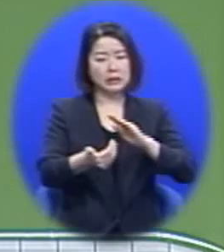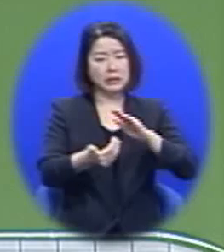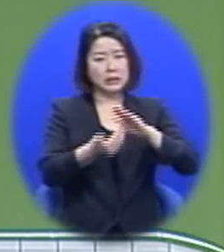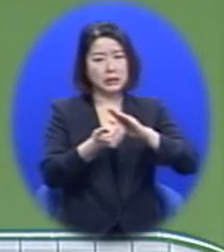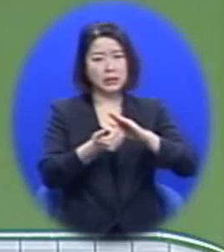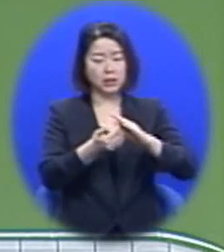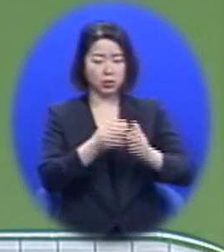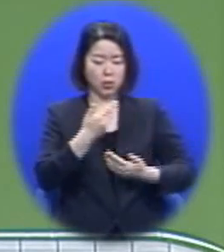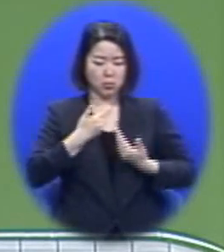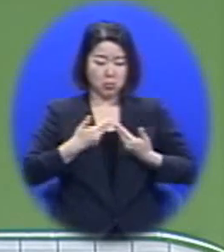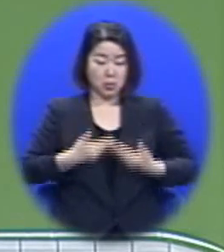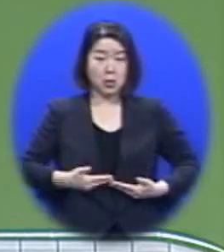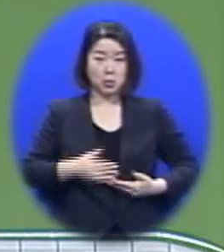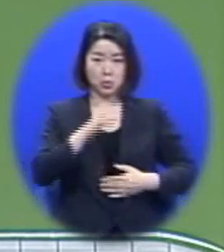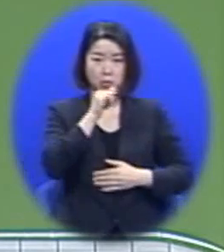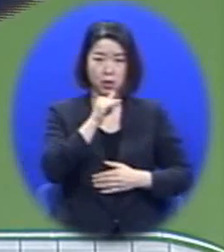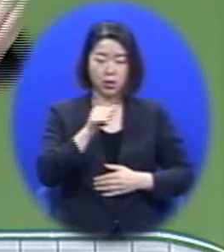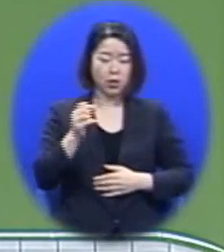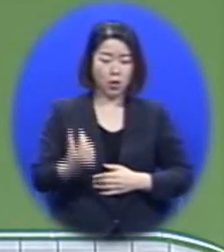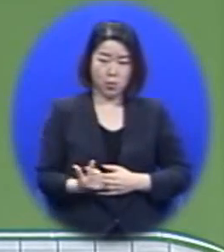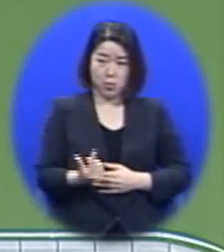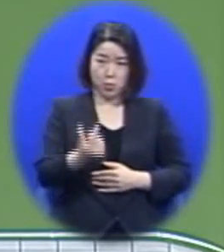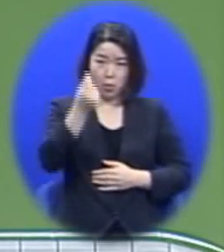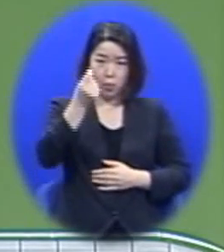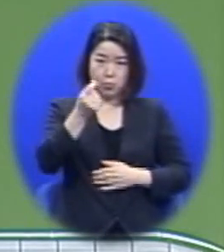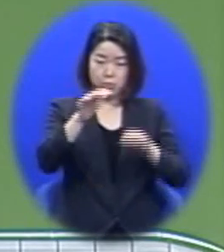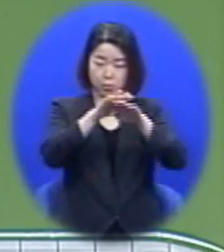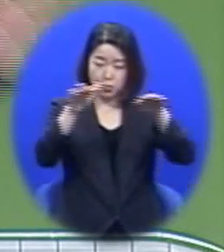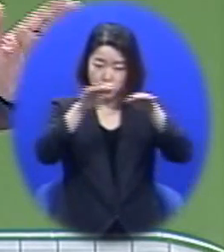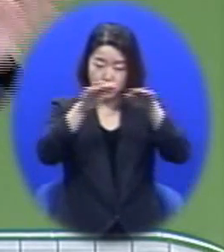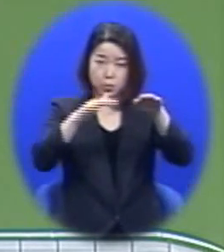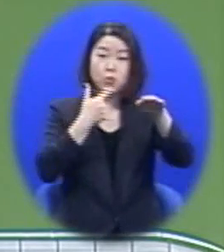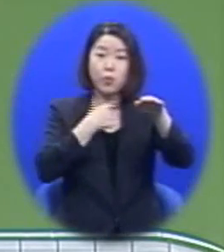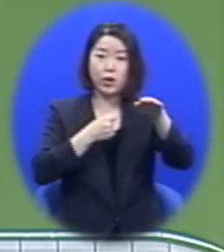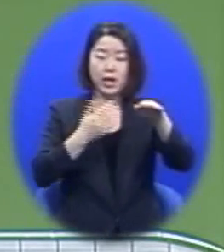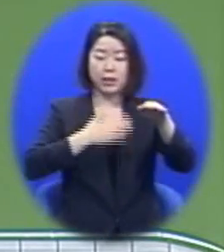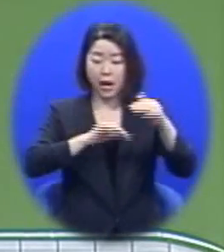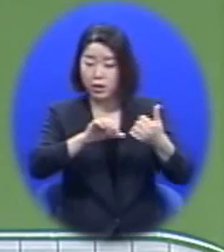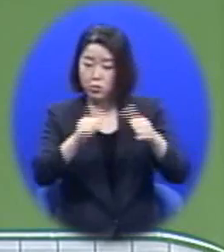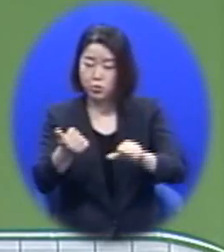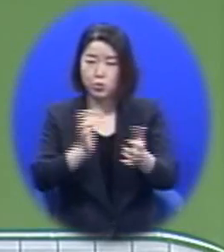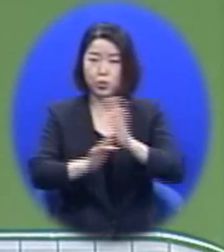진지하세요. 목사님은 너무 높은 수준을 우리에게 원하세요. 나는